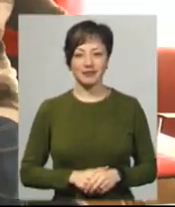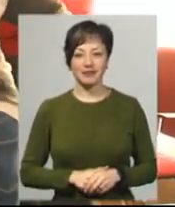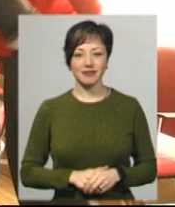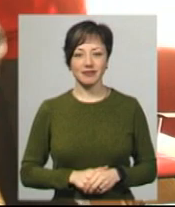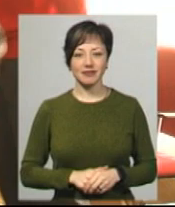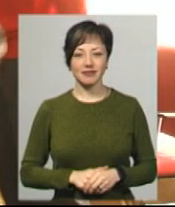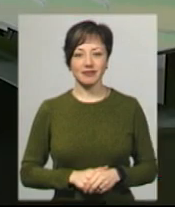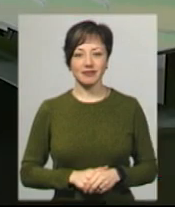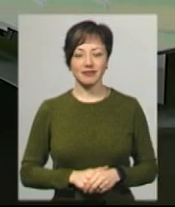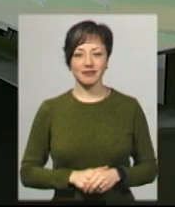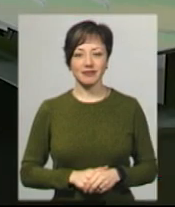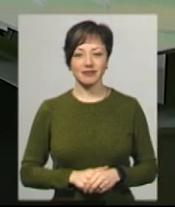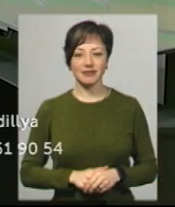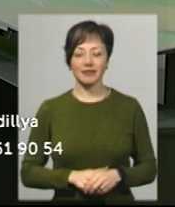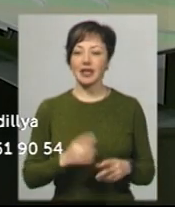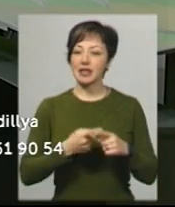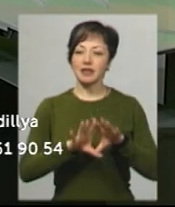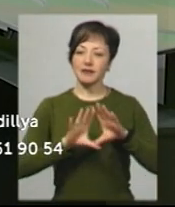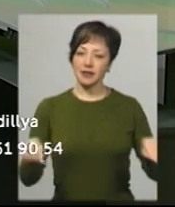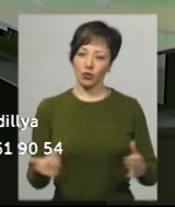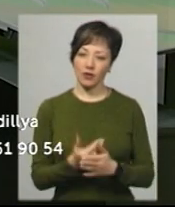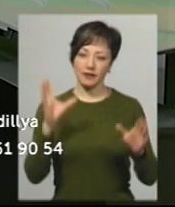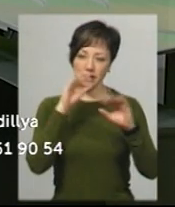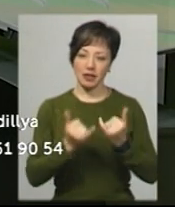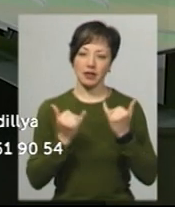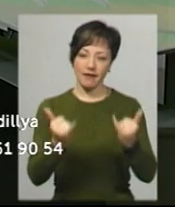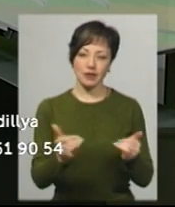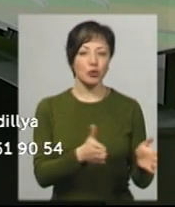Хмельницький. Це всі новини, які ми встигли